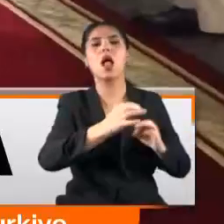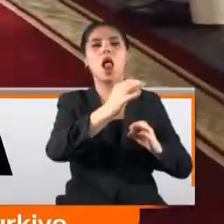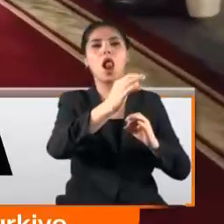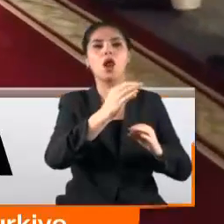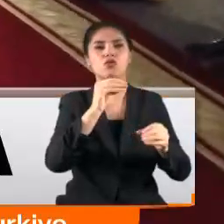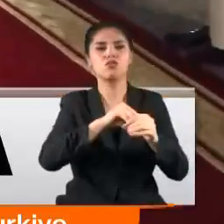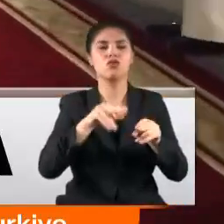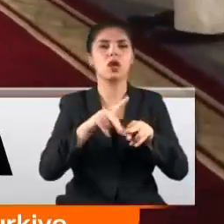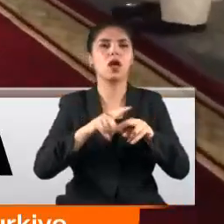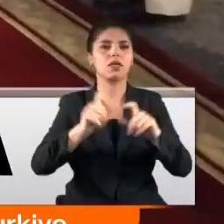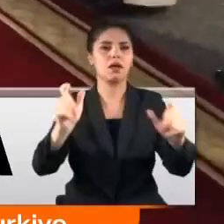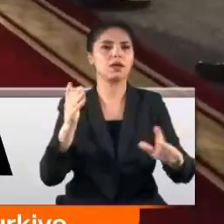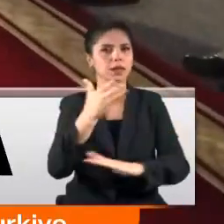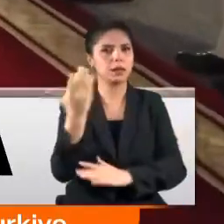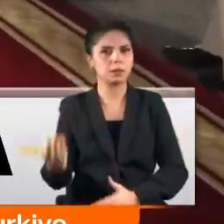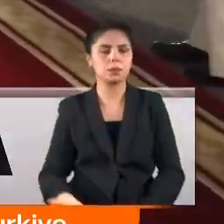için Katar'a gitti